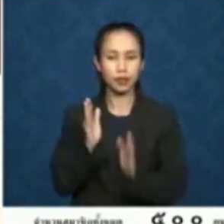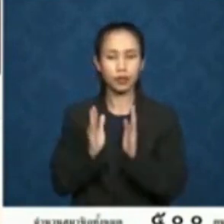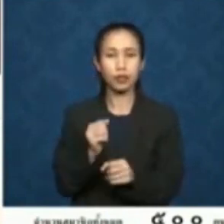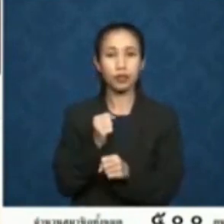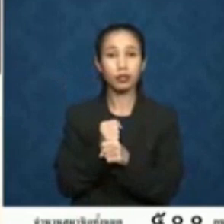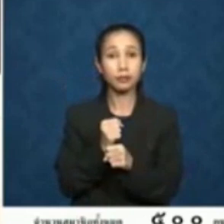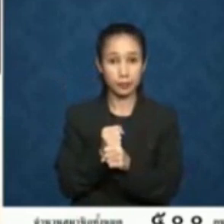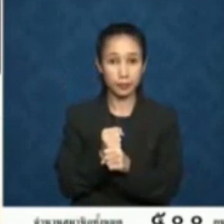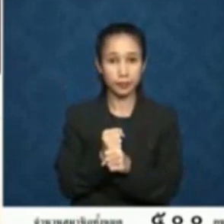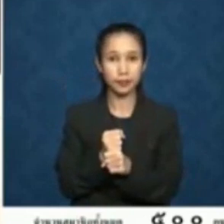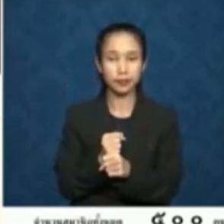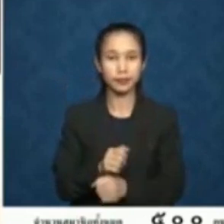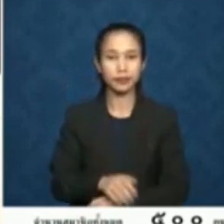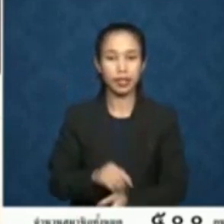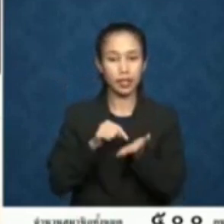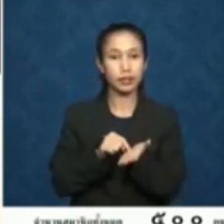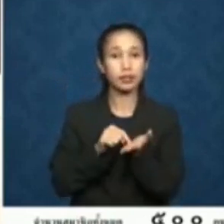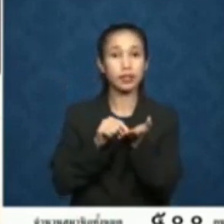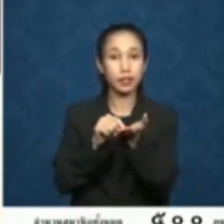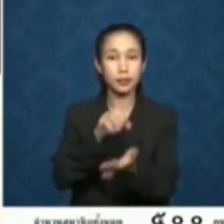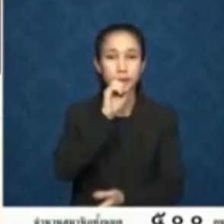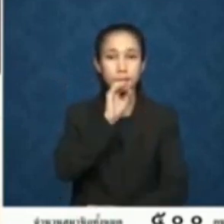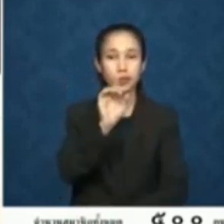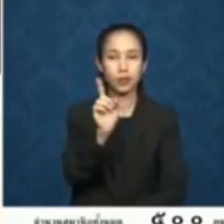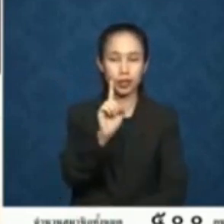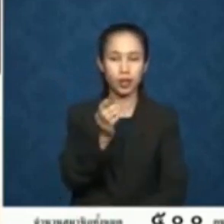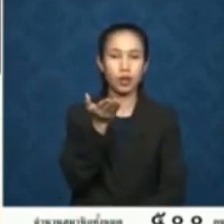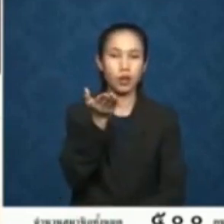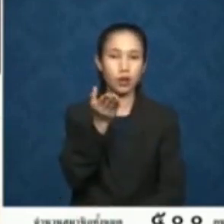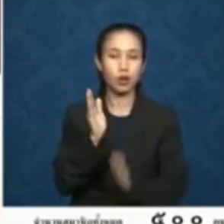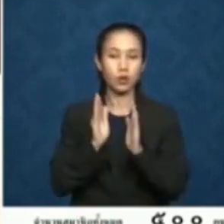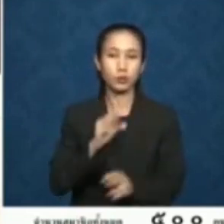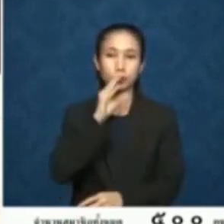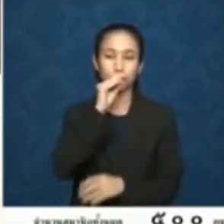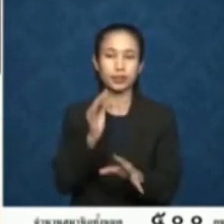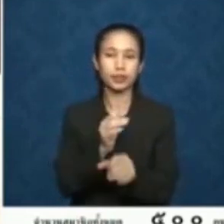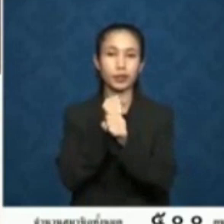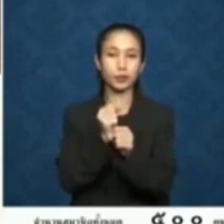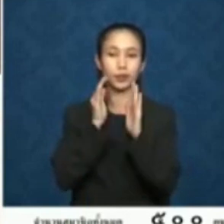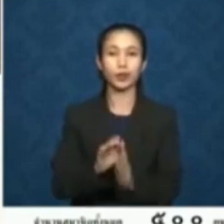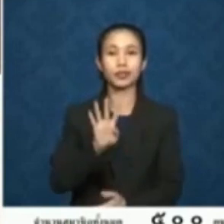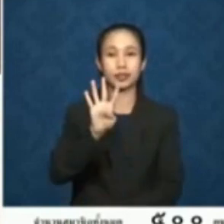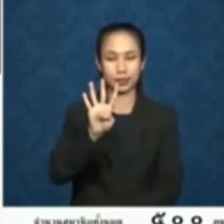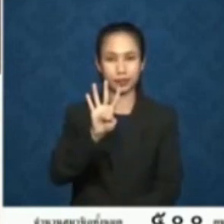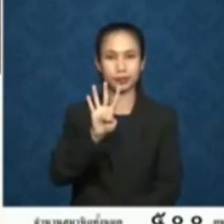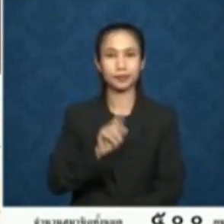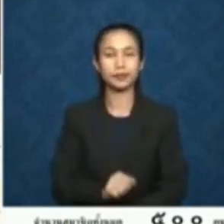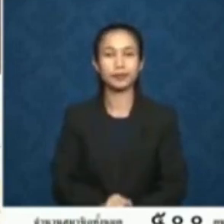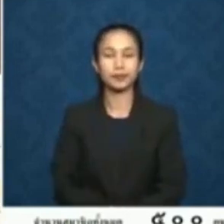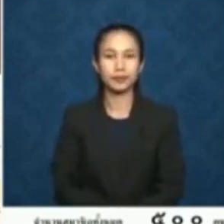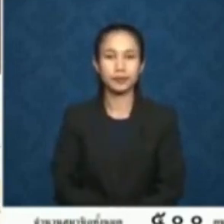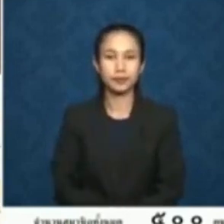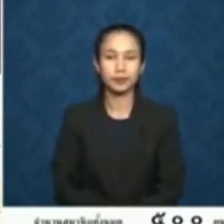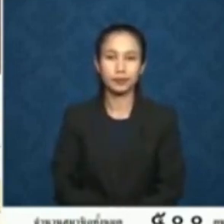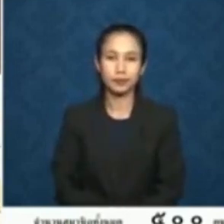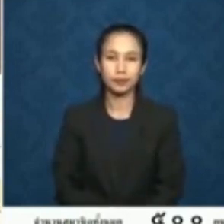ครู่เนี่ยนะครับทางเจ้าหน้าที่ได้เสนอมาว่าจะมีผู้ขอสรุปอยู่4ท่านนะครับ